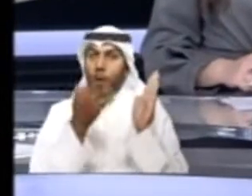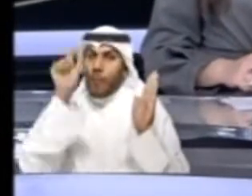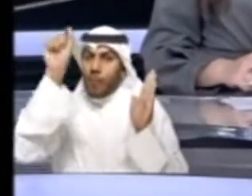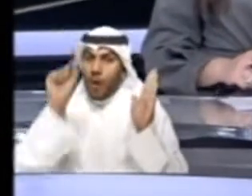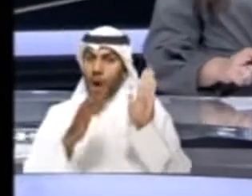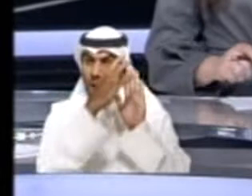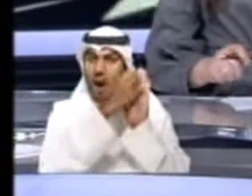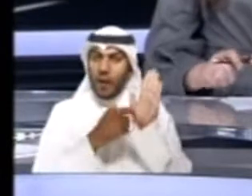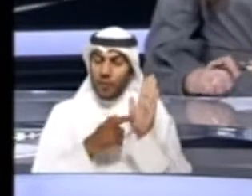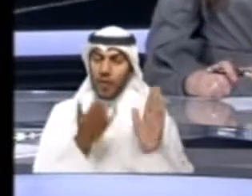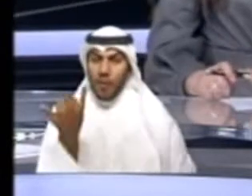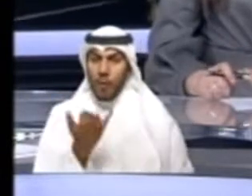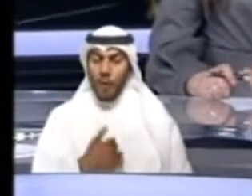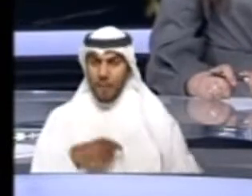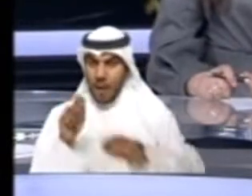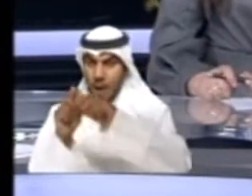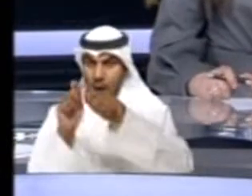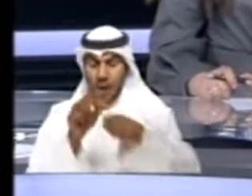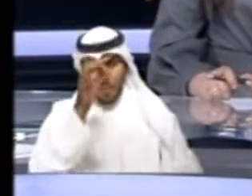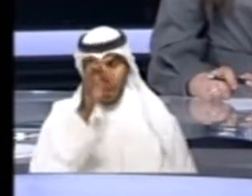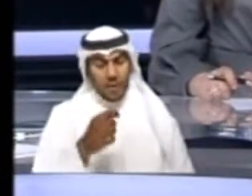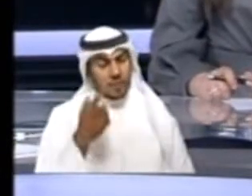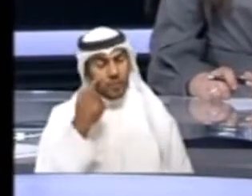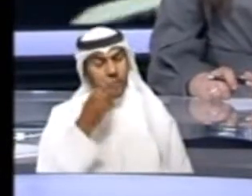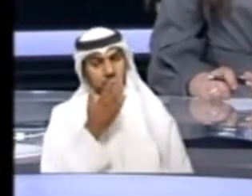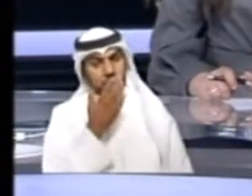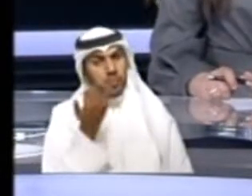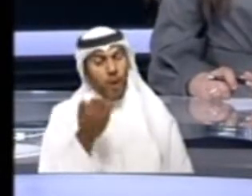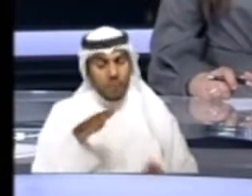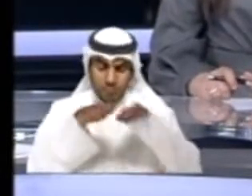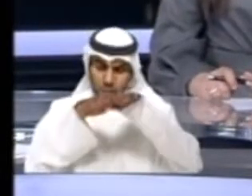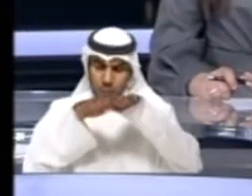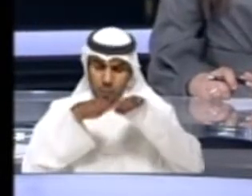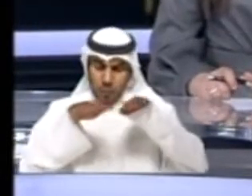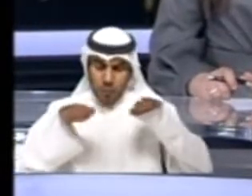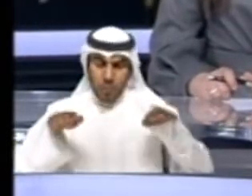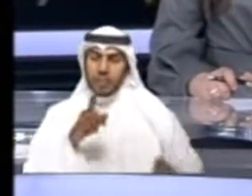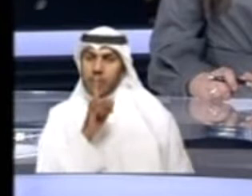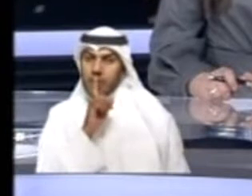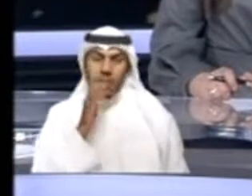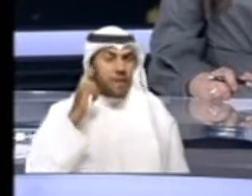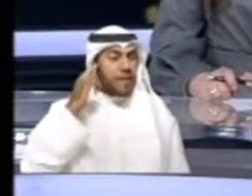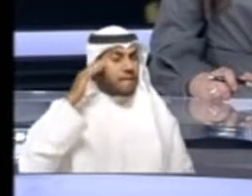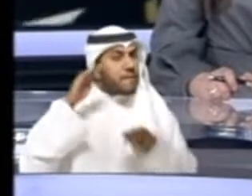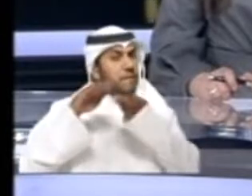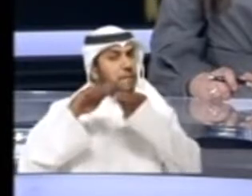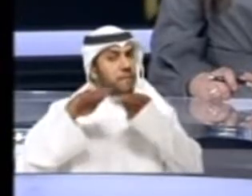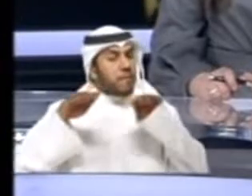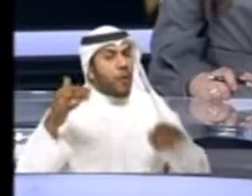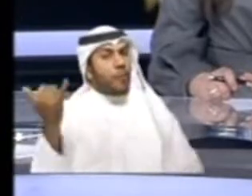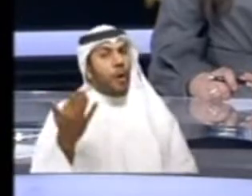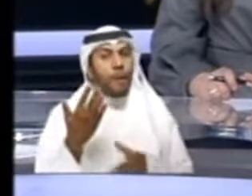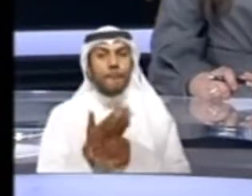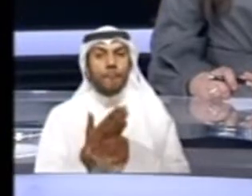سموه المطالبة بخلق حالة من الهدوء لتمكين الدولة من مواجهة المخاطر قوبلت بتأكيدات نيابية على